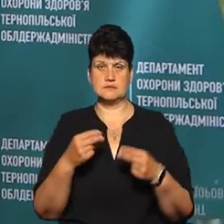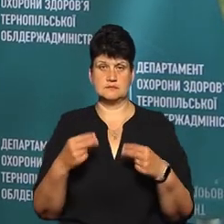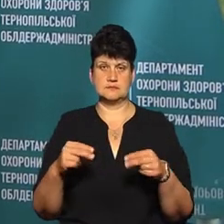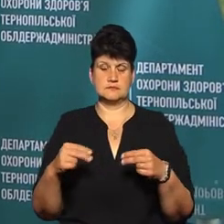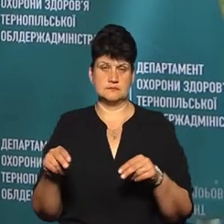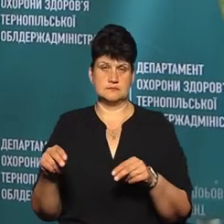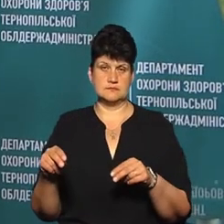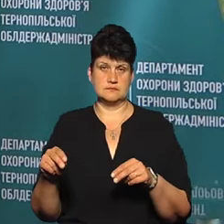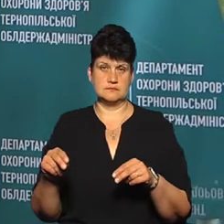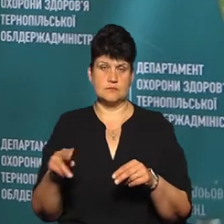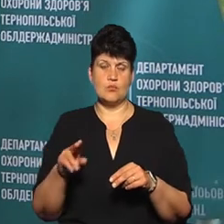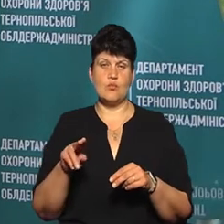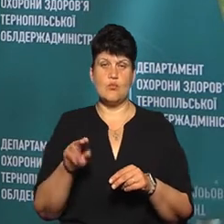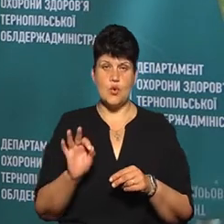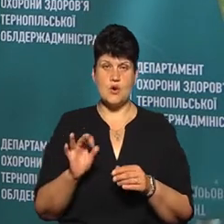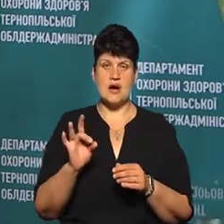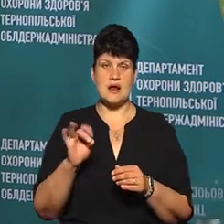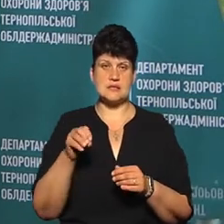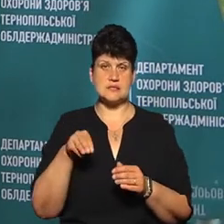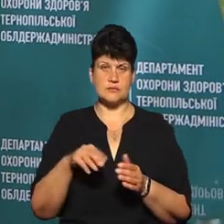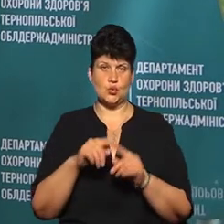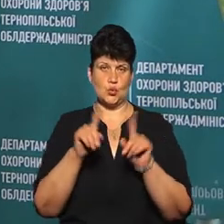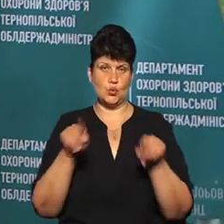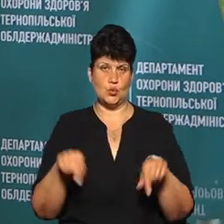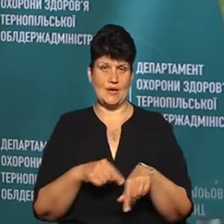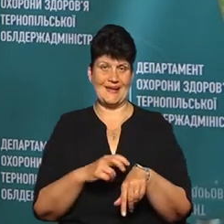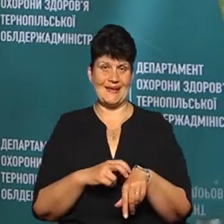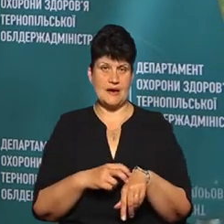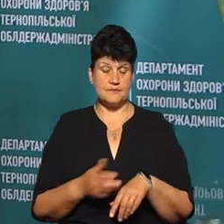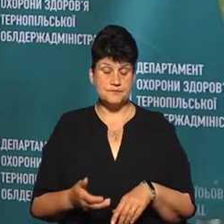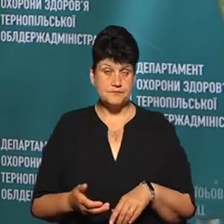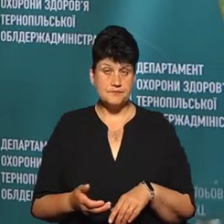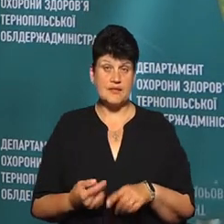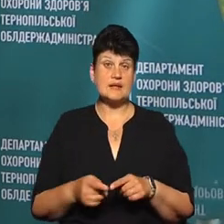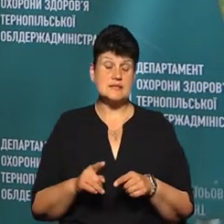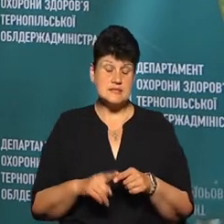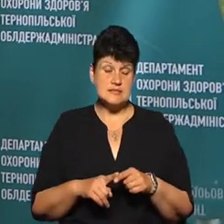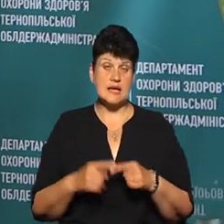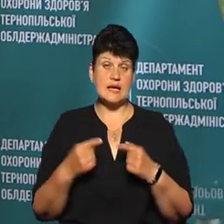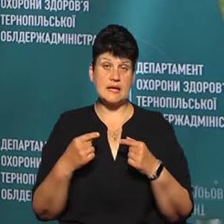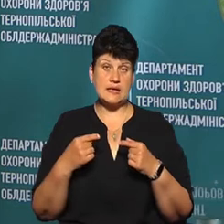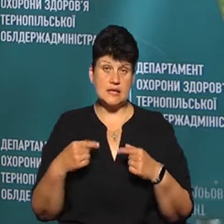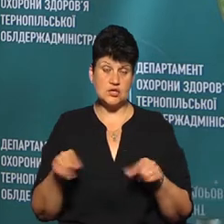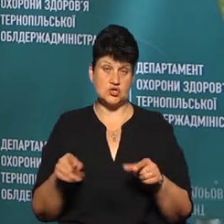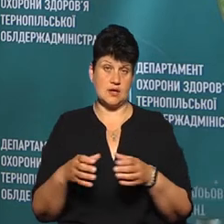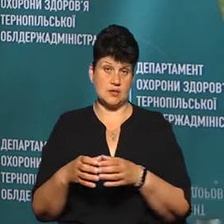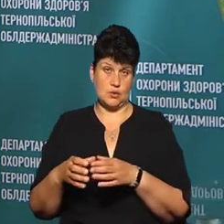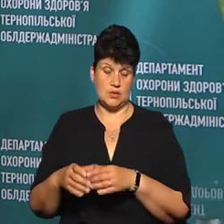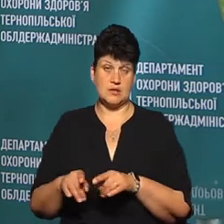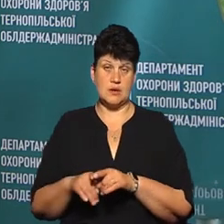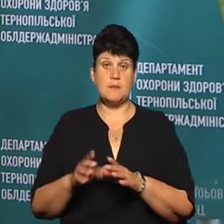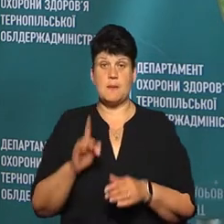відпускаються по рецепту лікаря. Це і інша категорія препаратів. Ми поки що